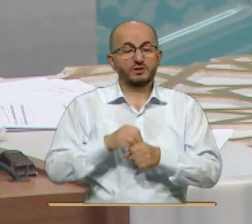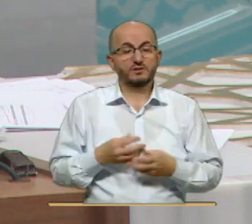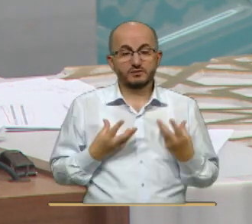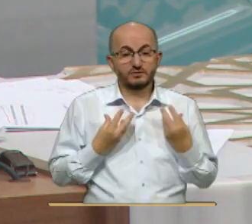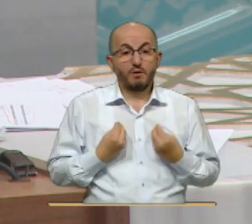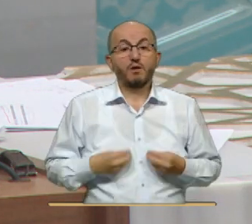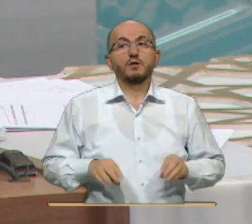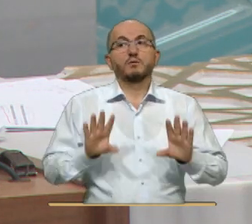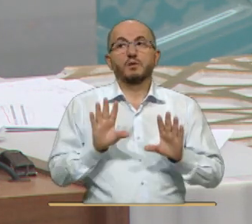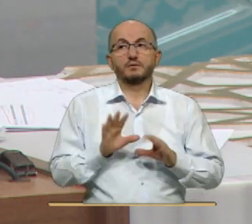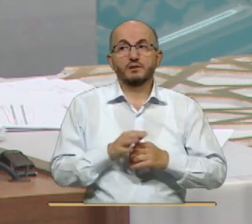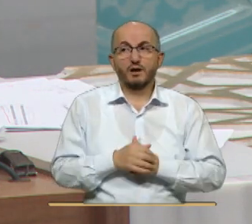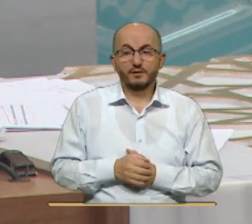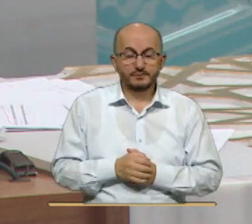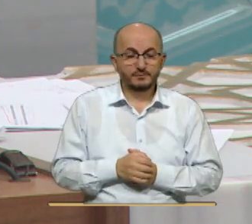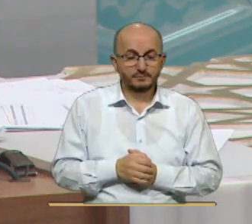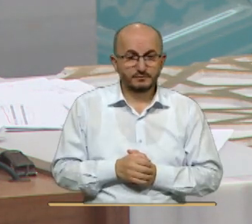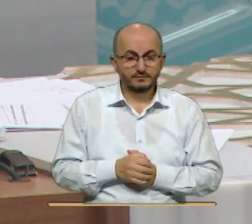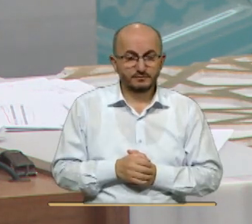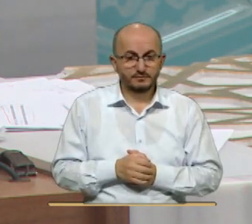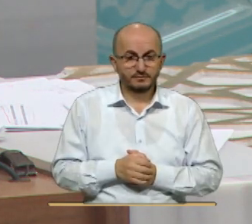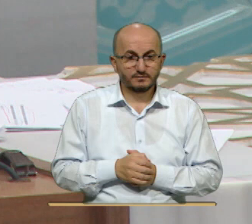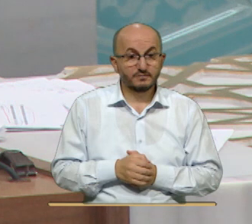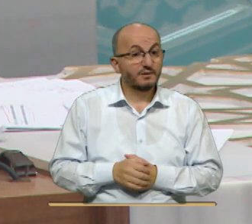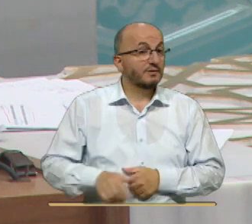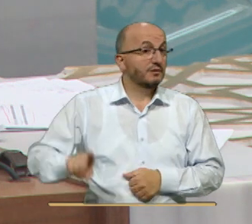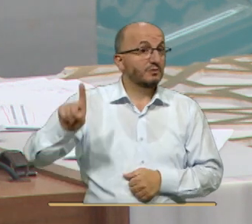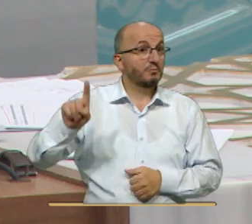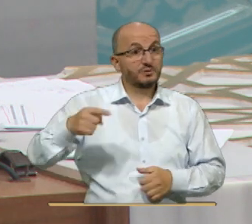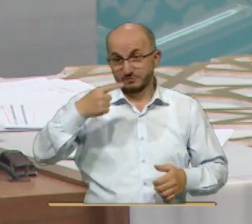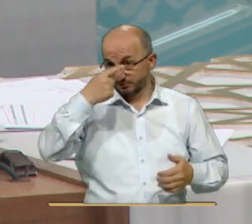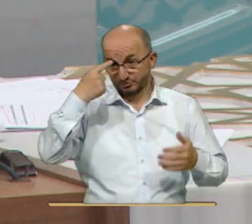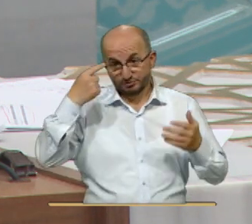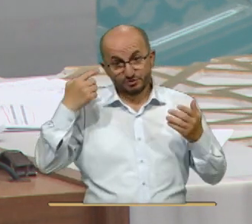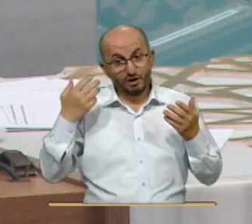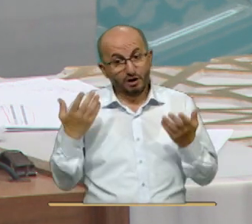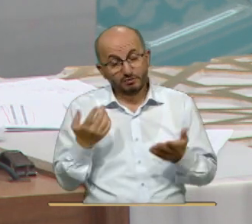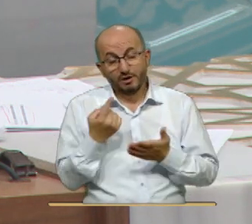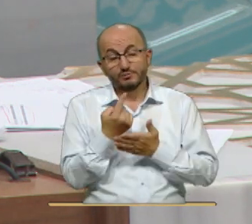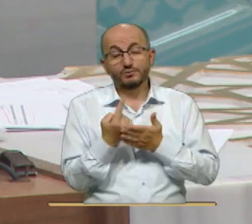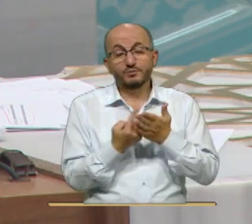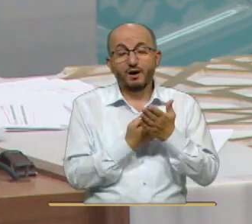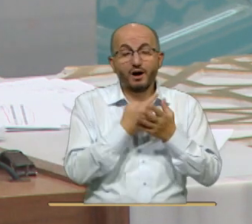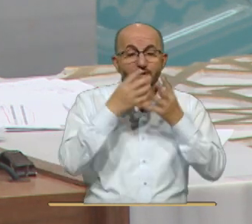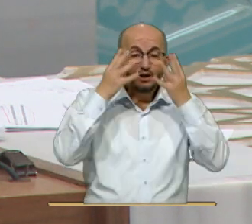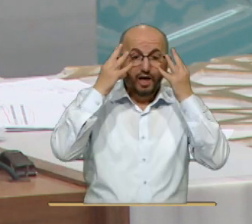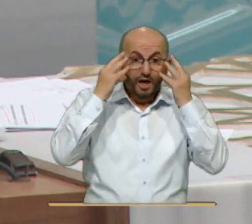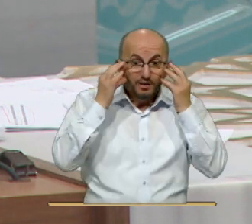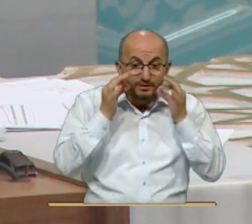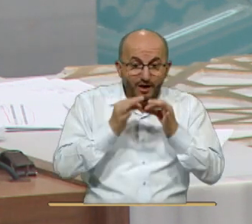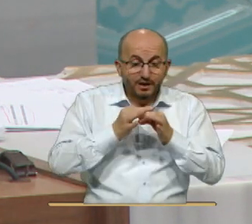olmadılar. Evet, Rabbim inşallah Kur'an'ı